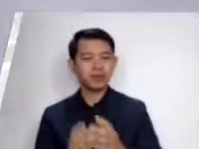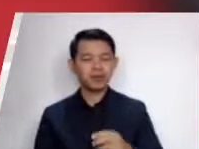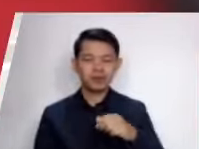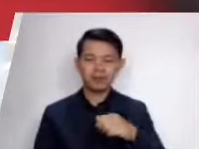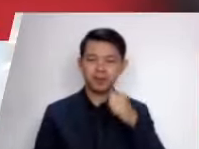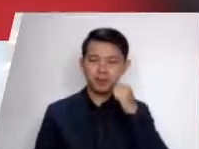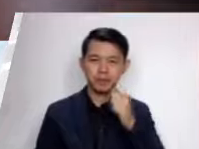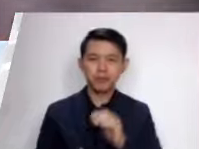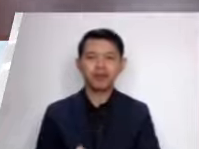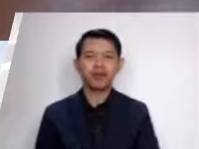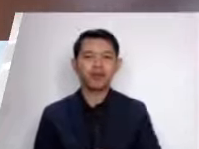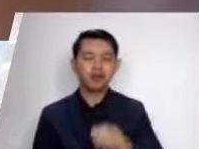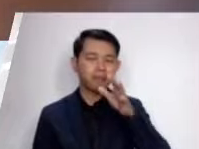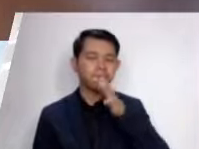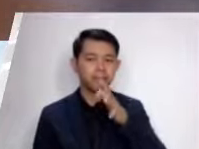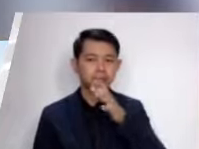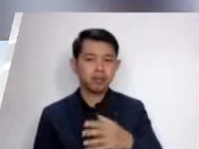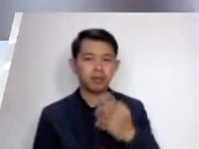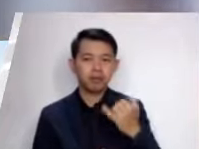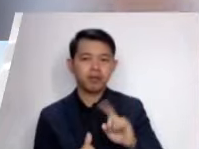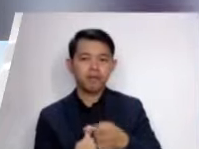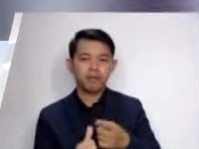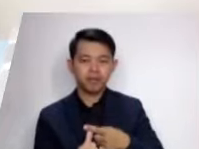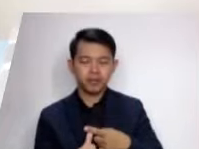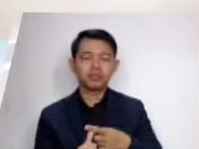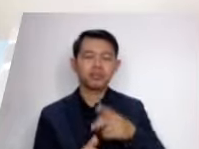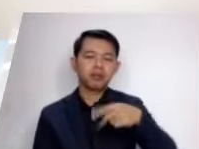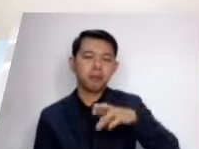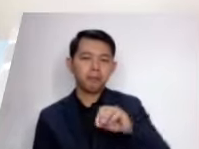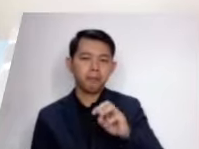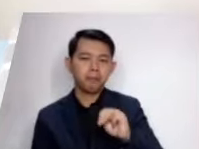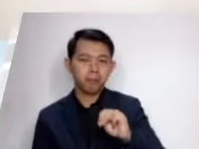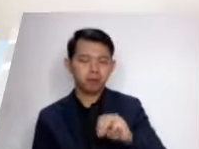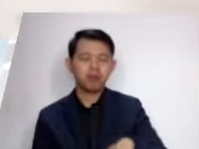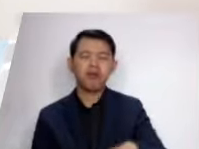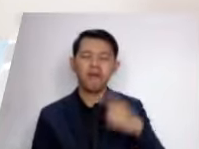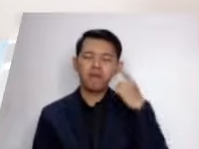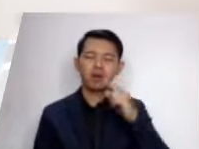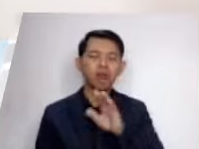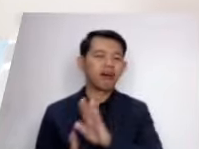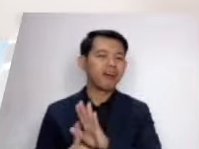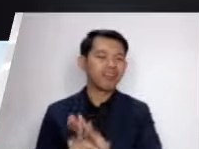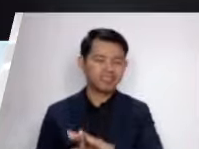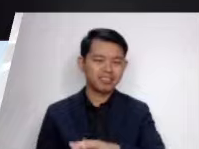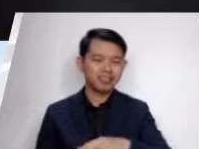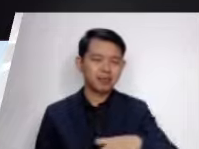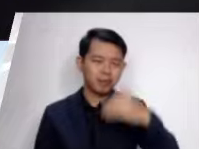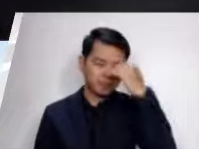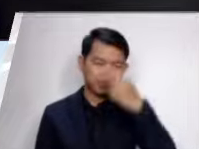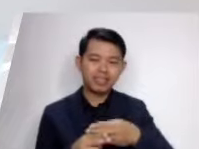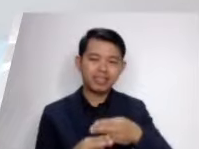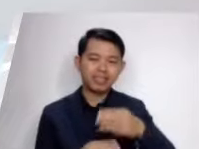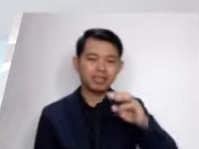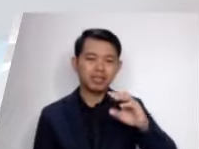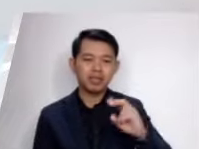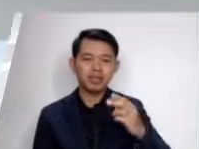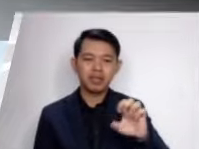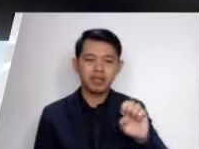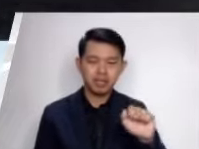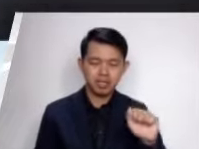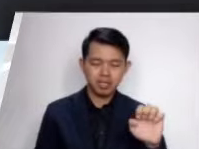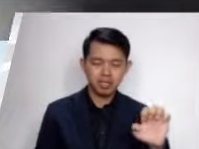Hands-on si Heart sa first prom preparation ng stepdaughter na si Chessie. From the hair and makeup look hanggang sa